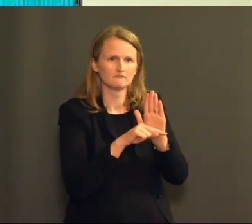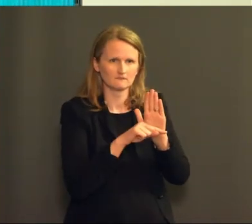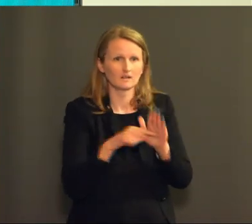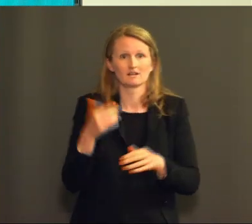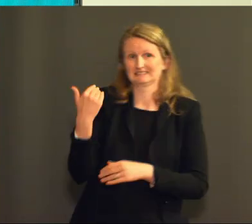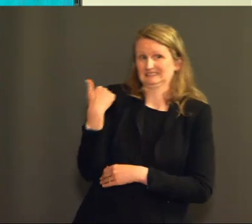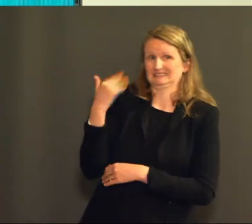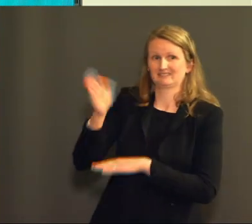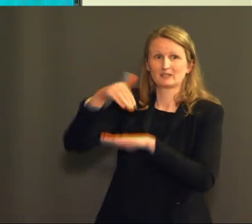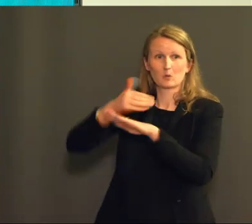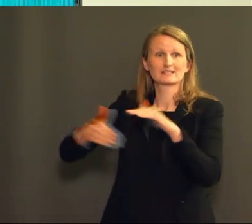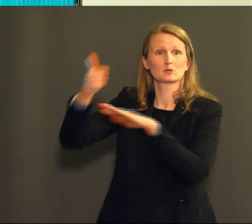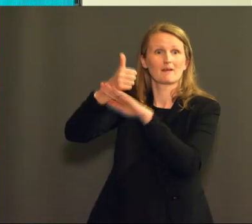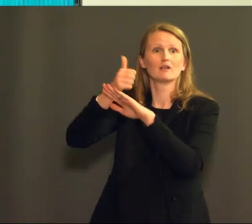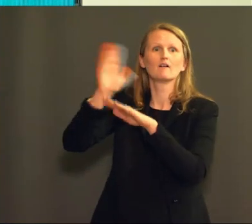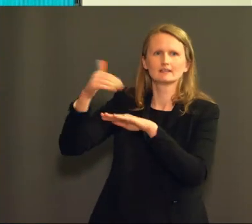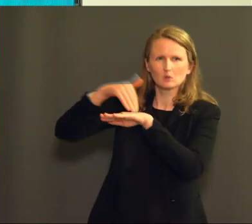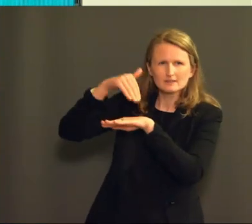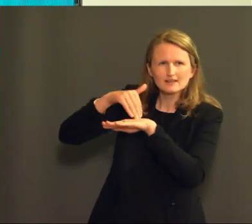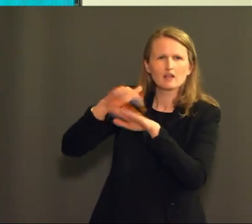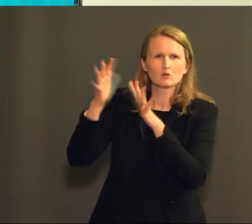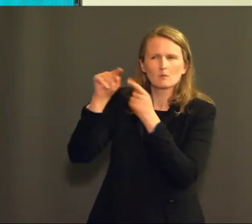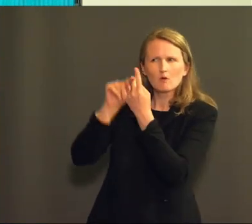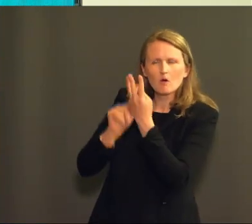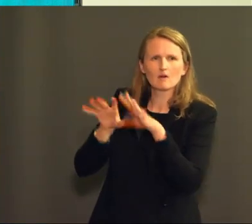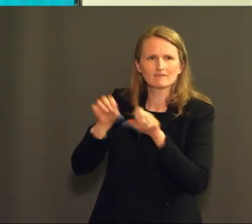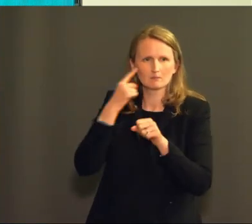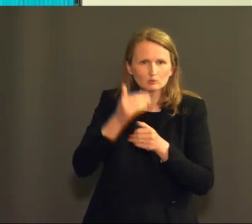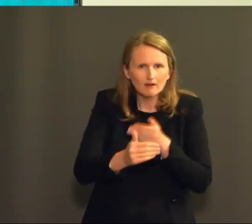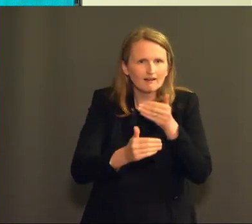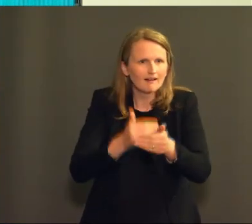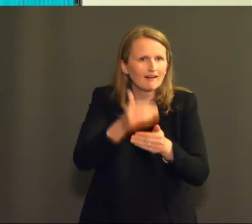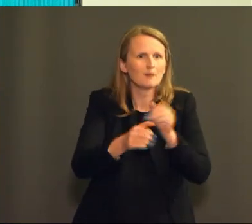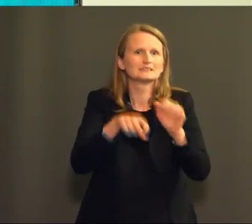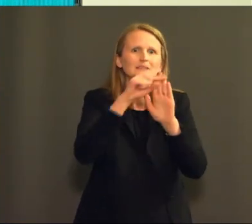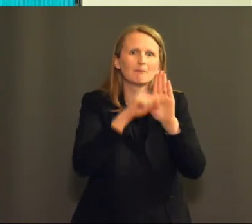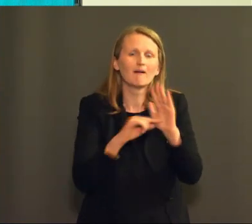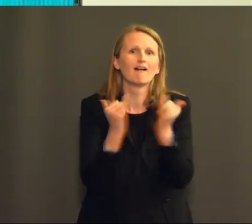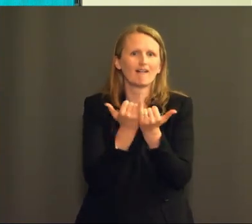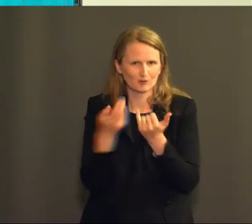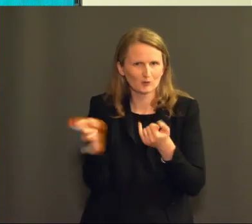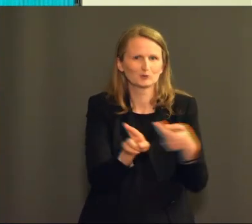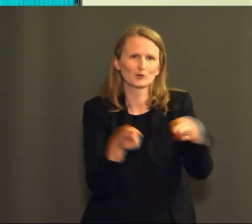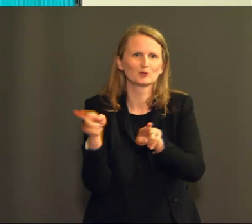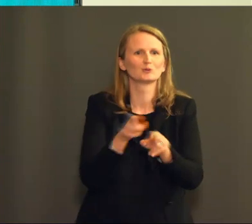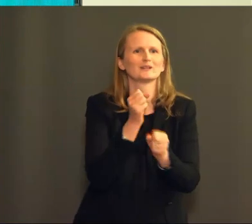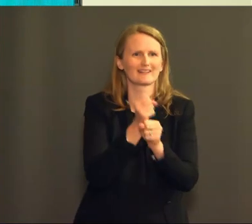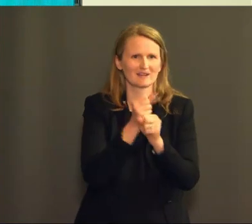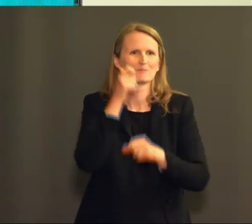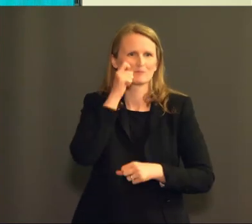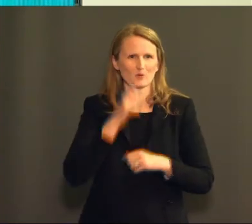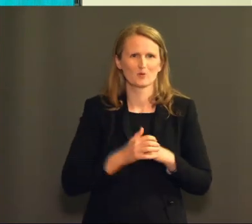Nous utilisons actuellement aussi le stock fédéral de tests antigéniques rapides pour soutenir les entreprises et